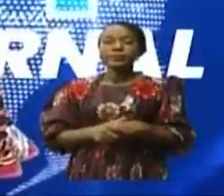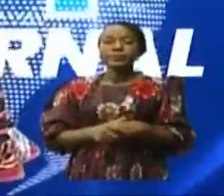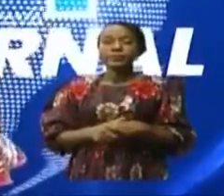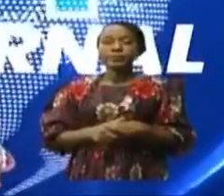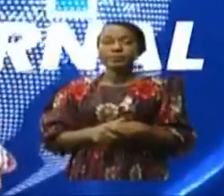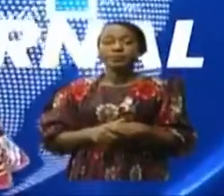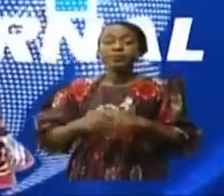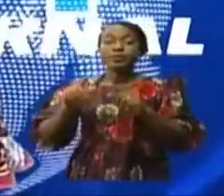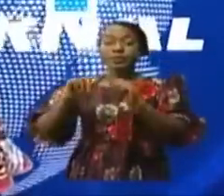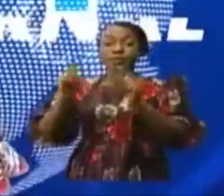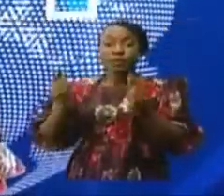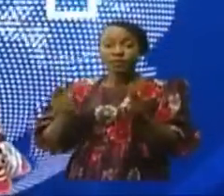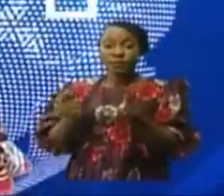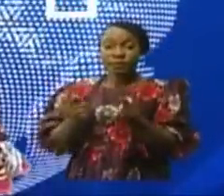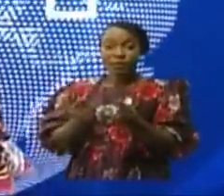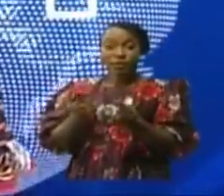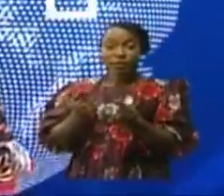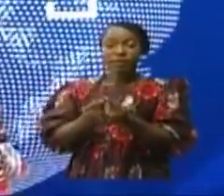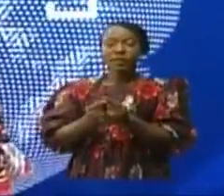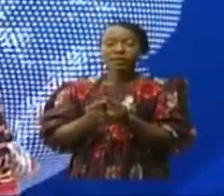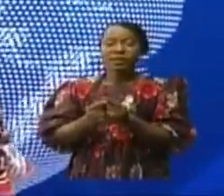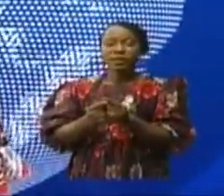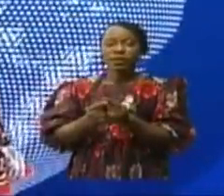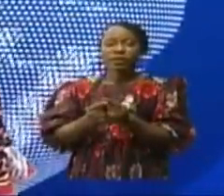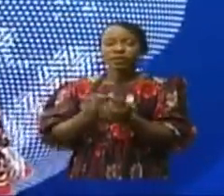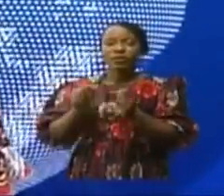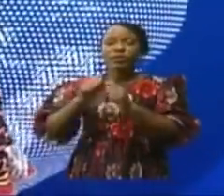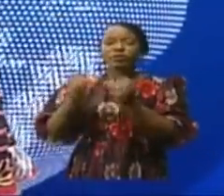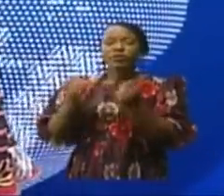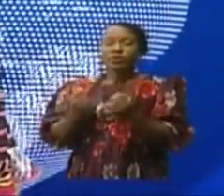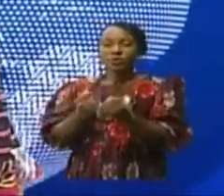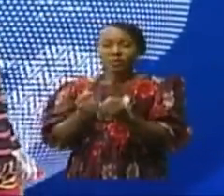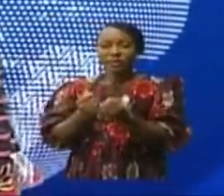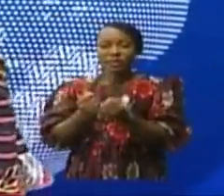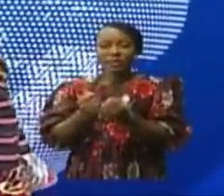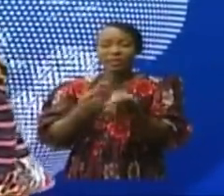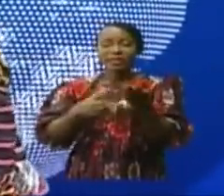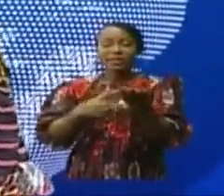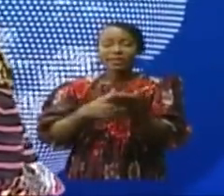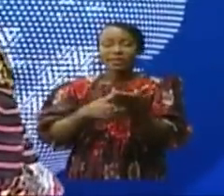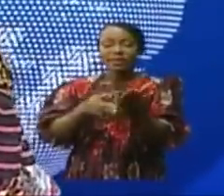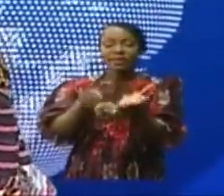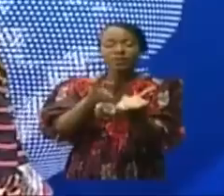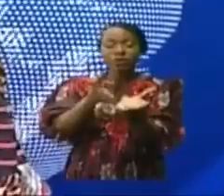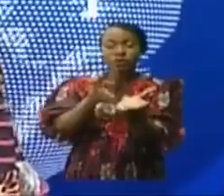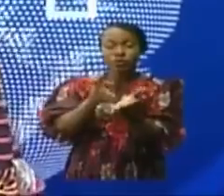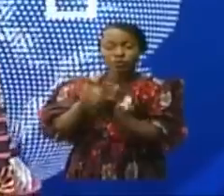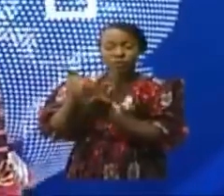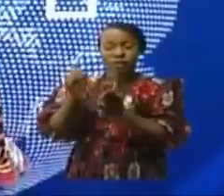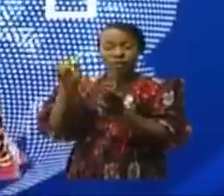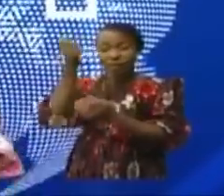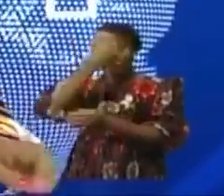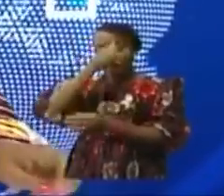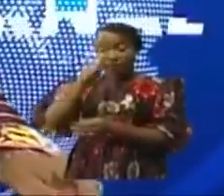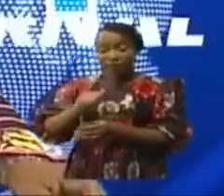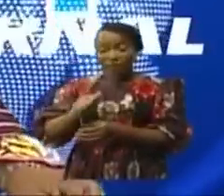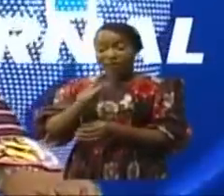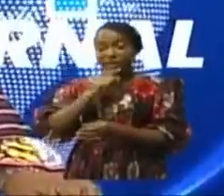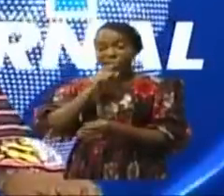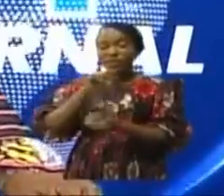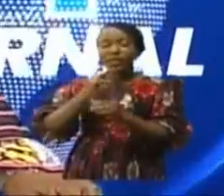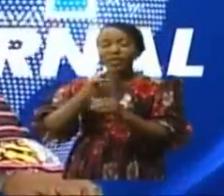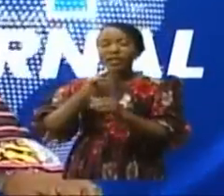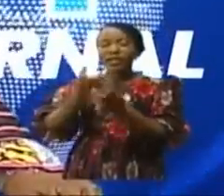Une délégation de la Fédération des sociétés d'assurance de droit national africain, FANAF, est à Kinshasa, conduite par son